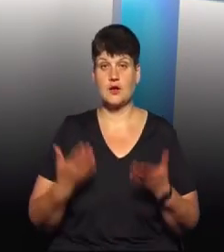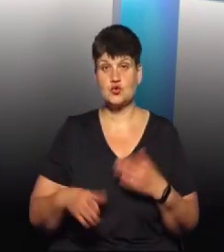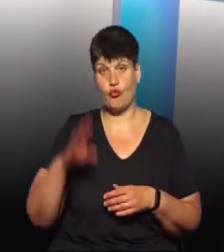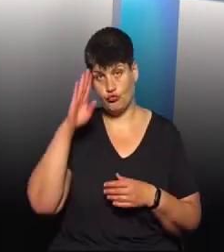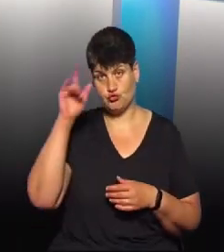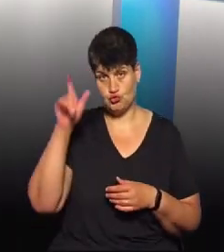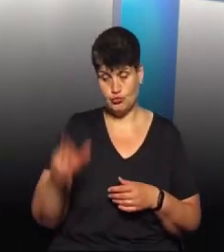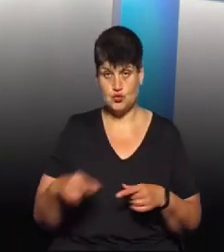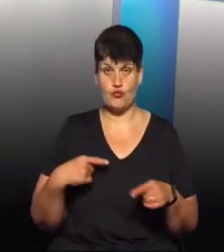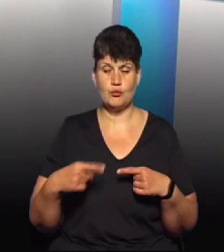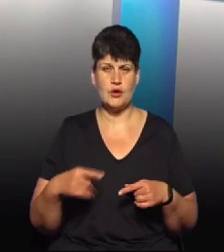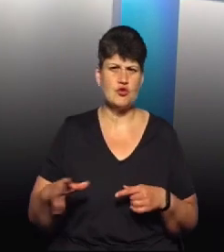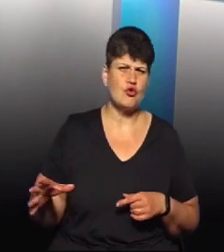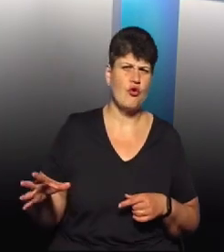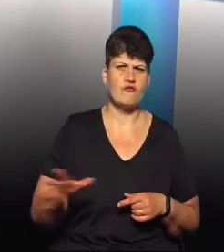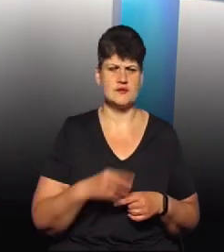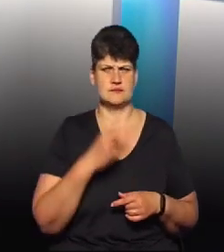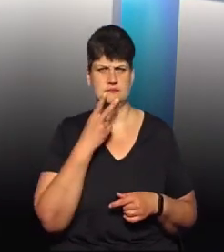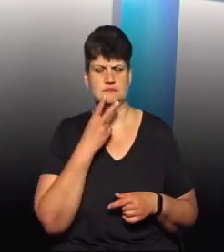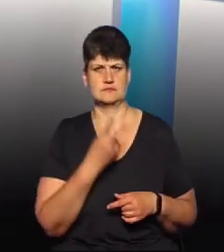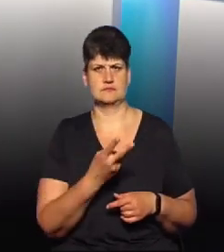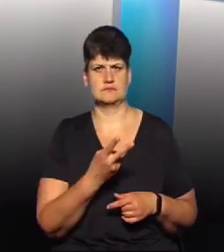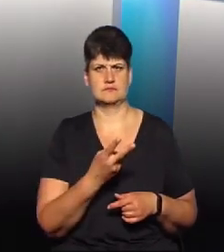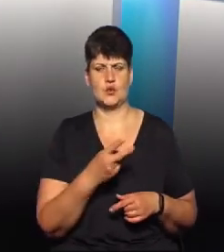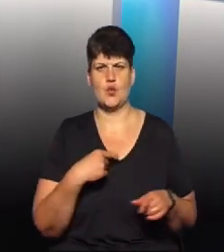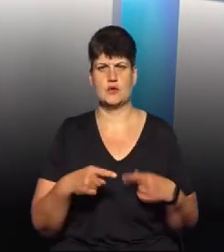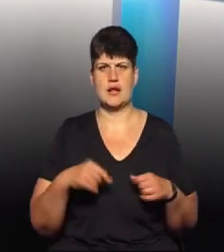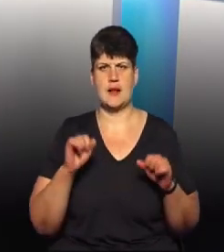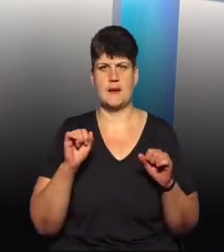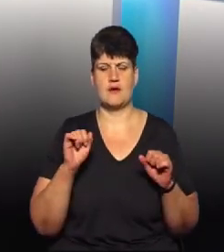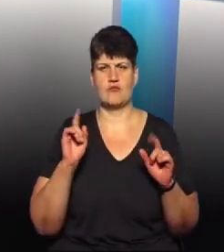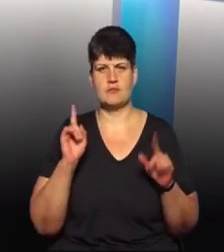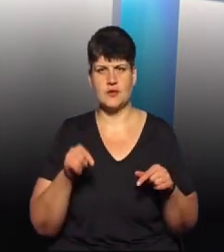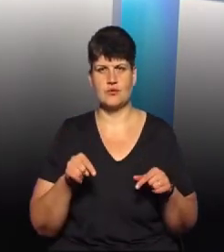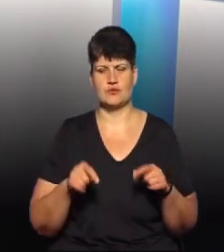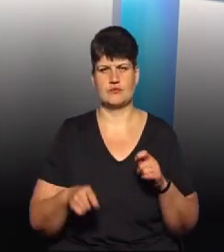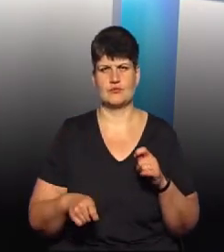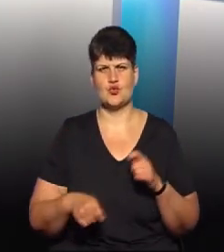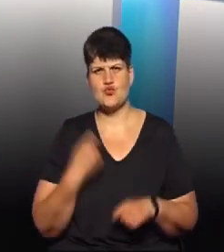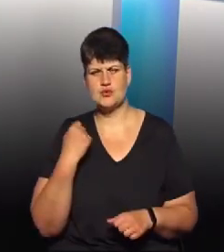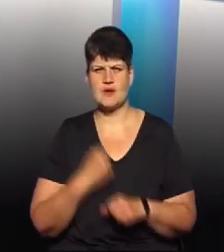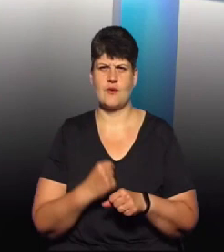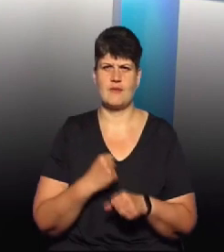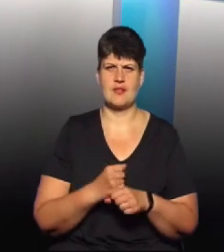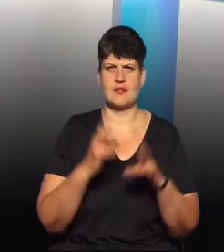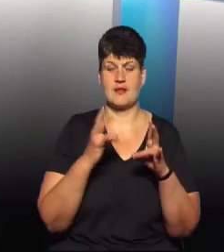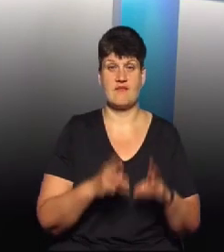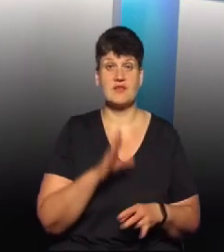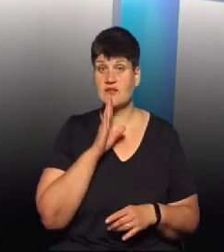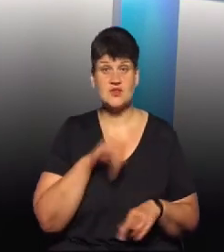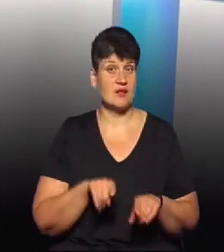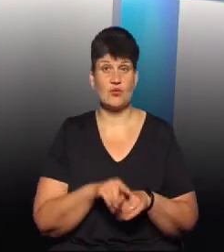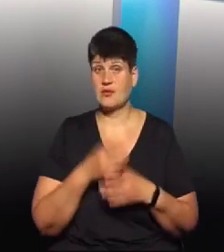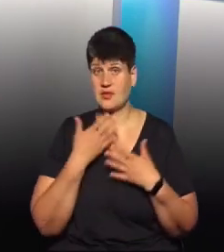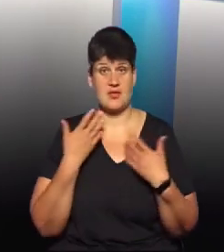всі відмічають, фахівці, футболісти вміють симулювати травми, порушення і так далі. Дівчат практично такого немає. Вони